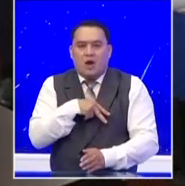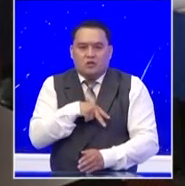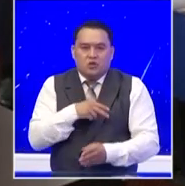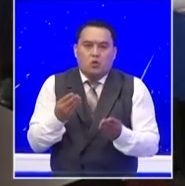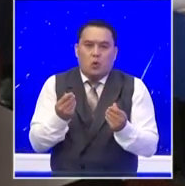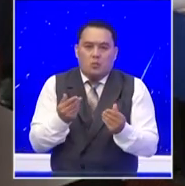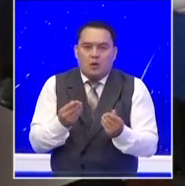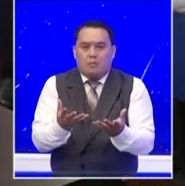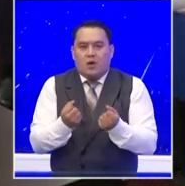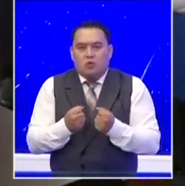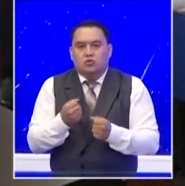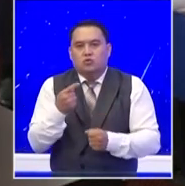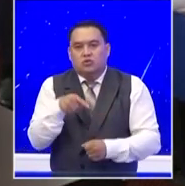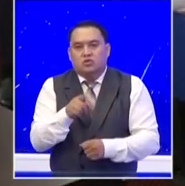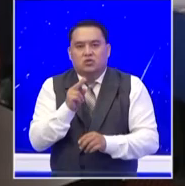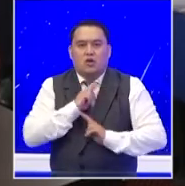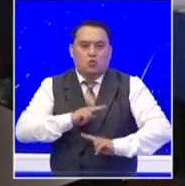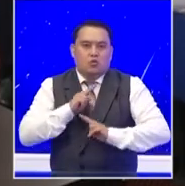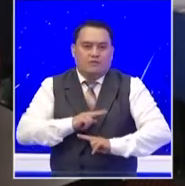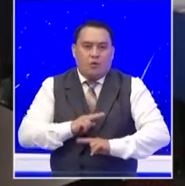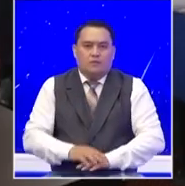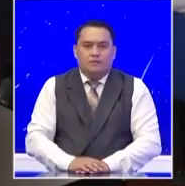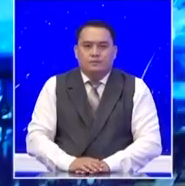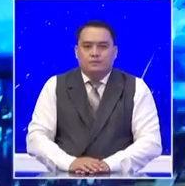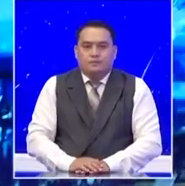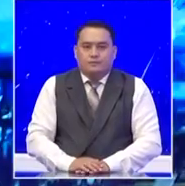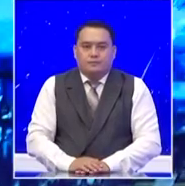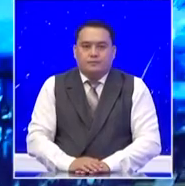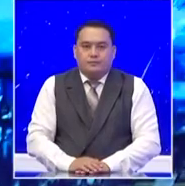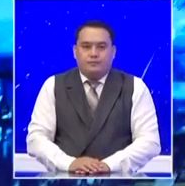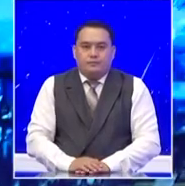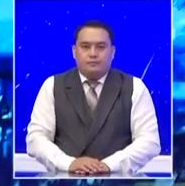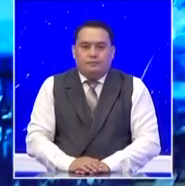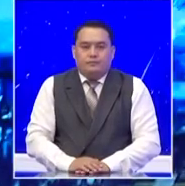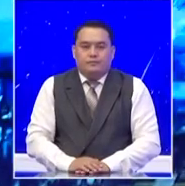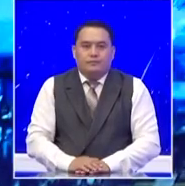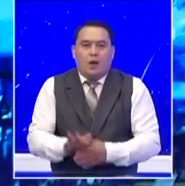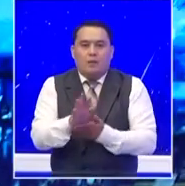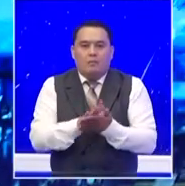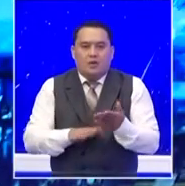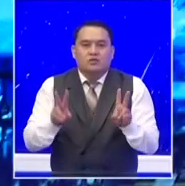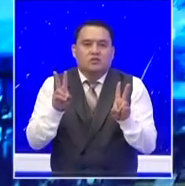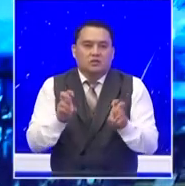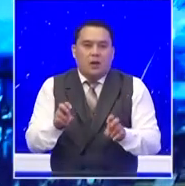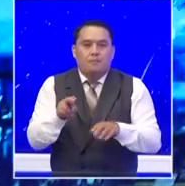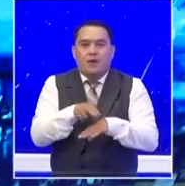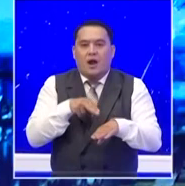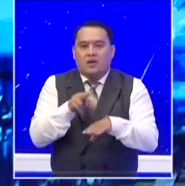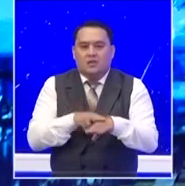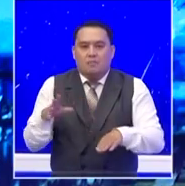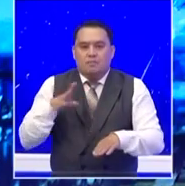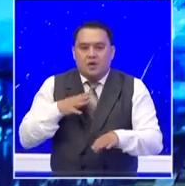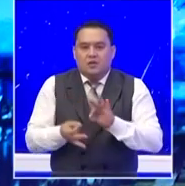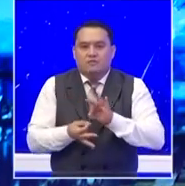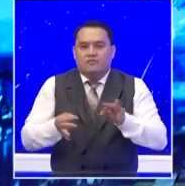Денежные премии получили более 1000 сотрудников. И в продолжении темы. Этот год выдался